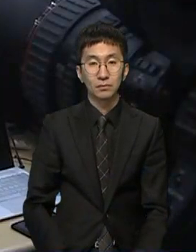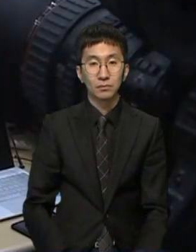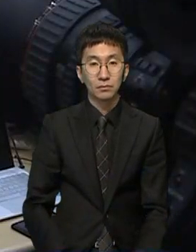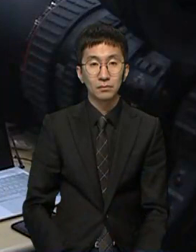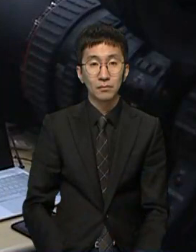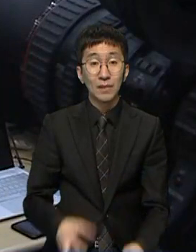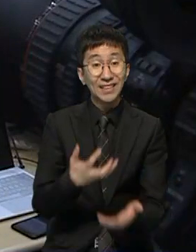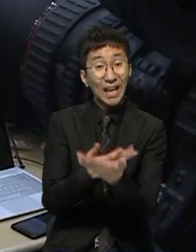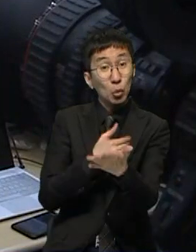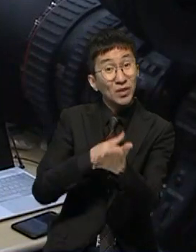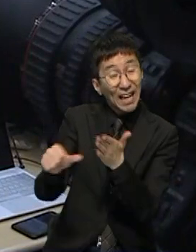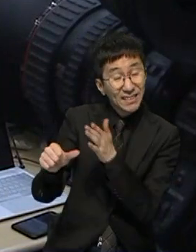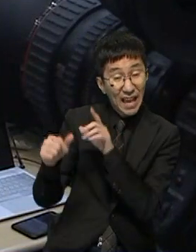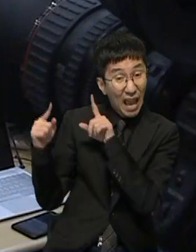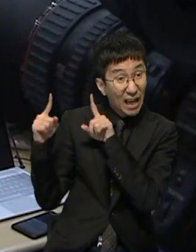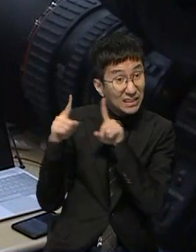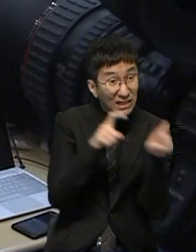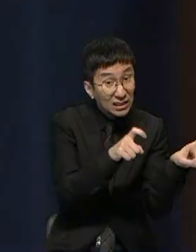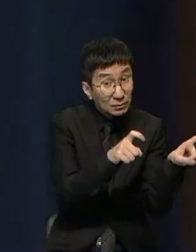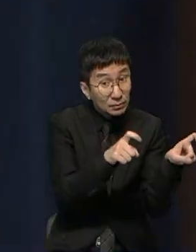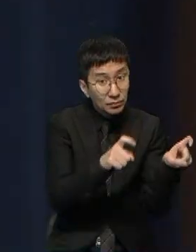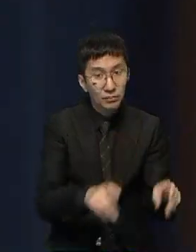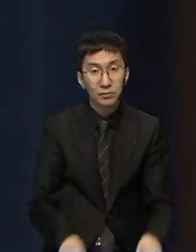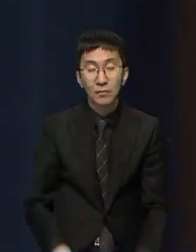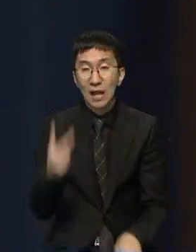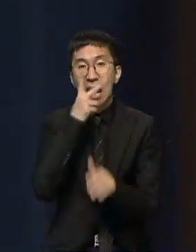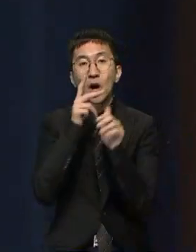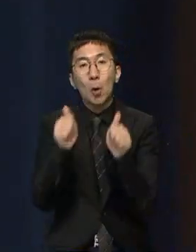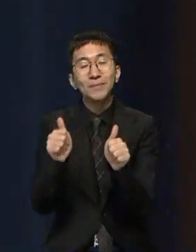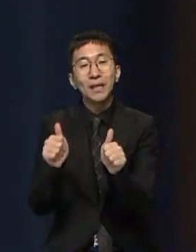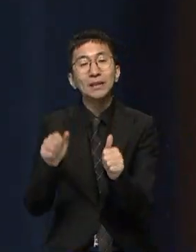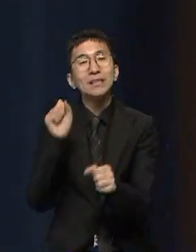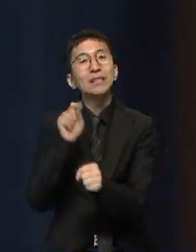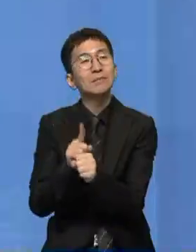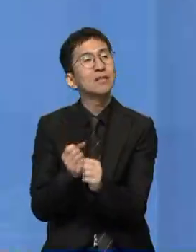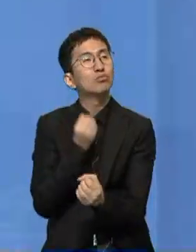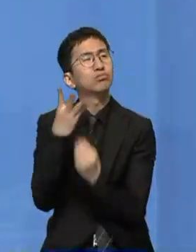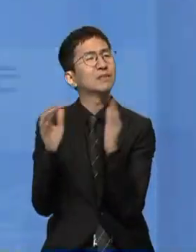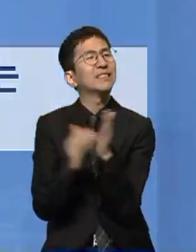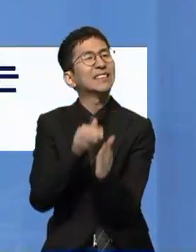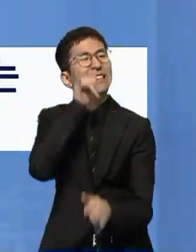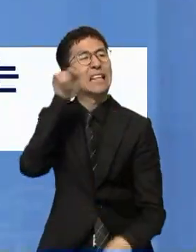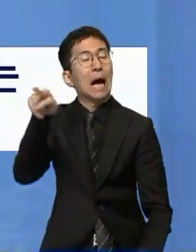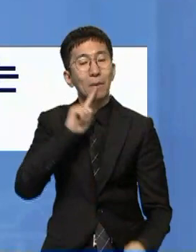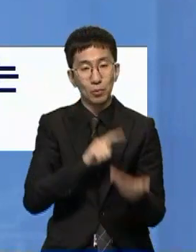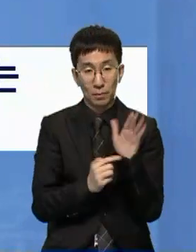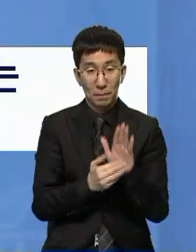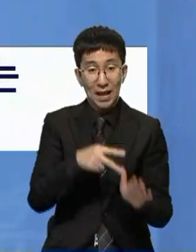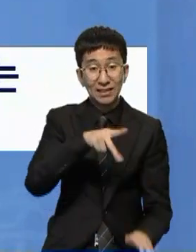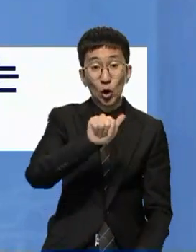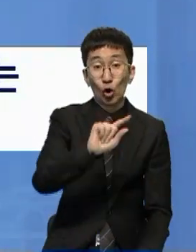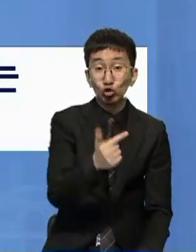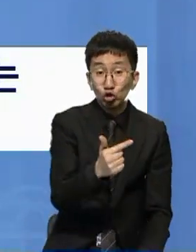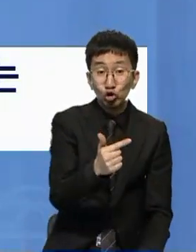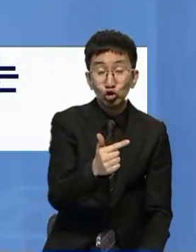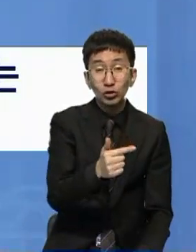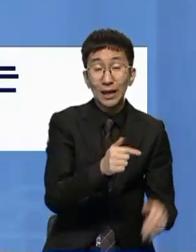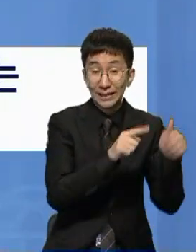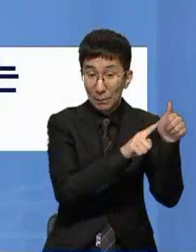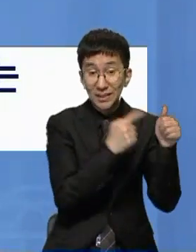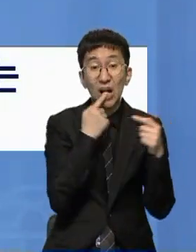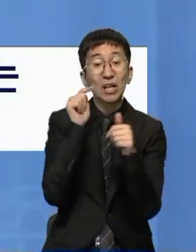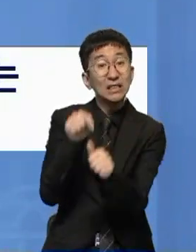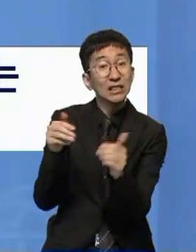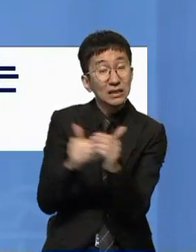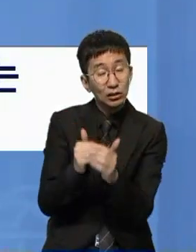자료 삭제 의혹은 이미 관련자들의 검찰 진술이 있다고 반박했고, 서훈 전 실장의 지시에 따라